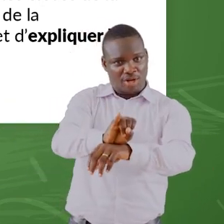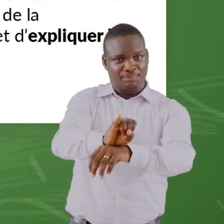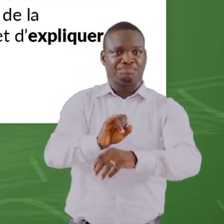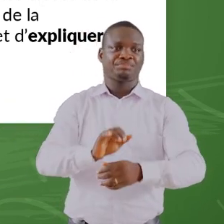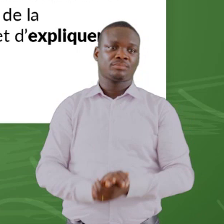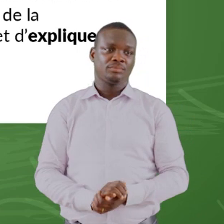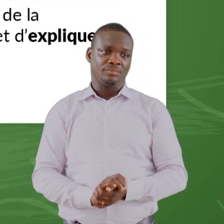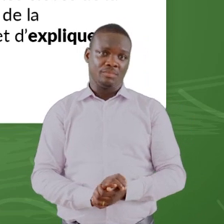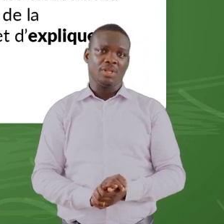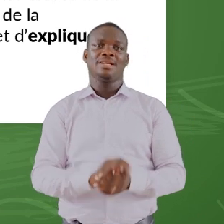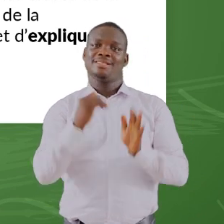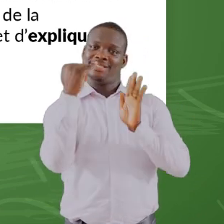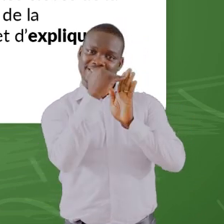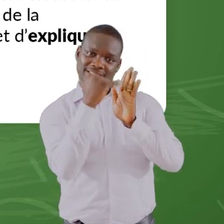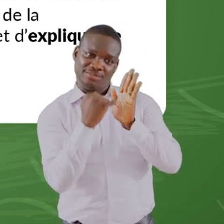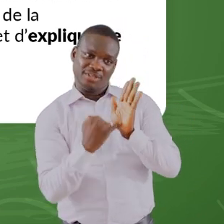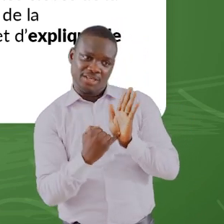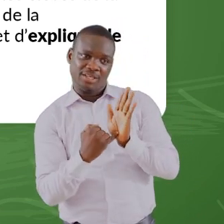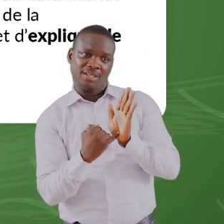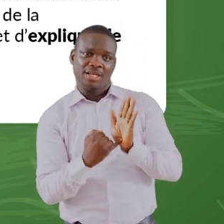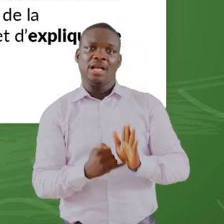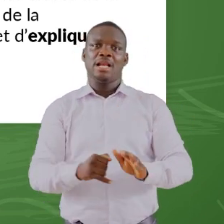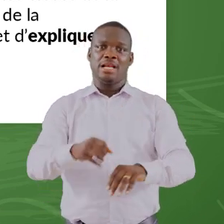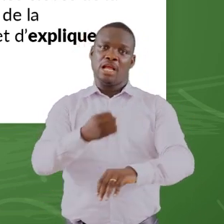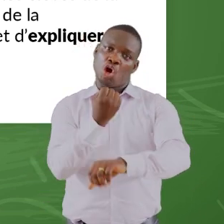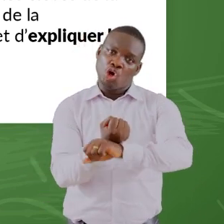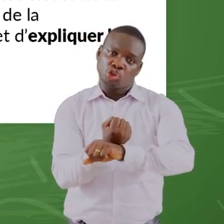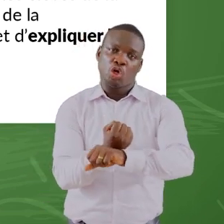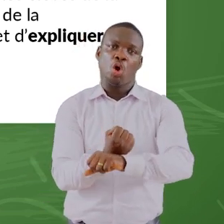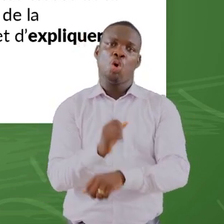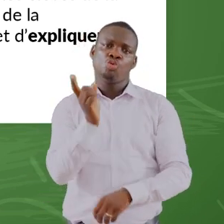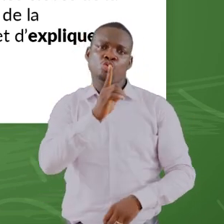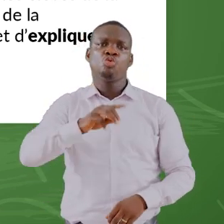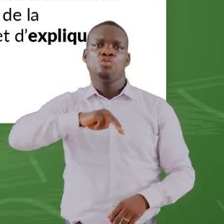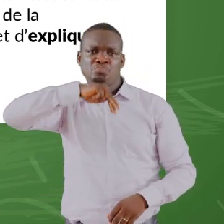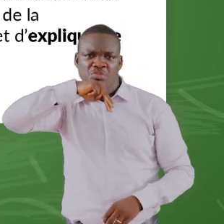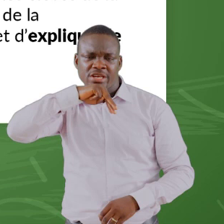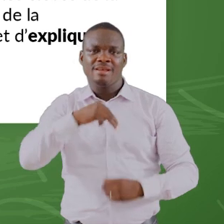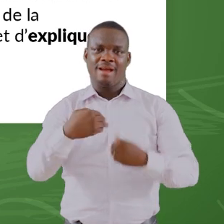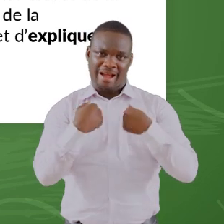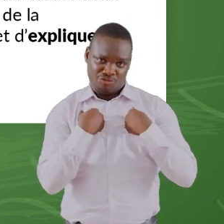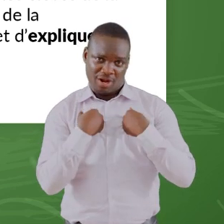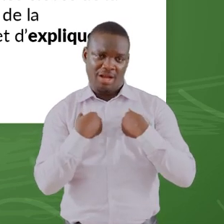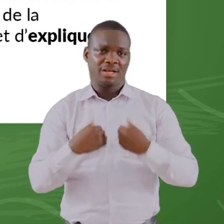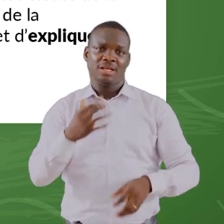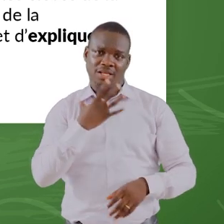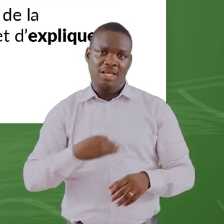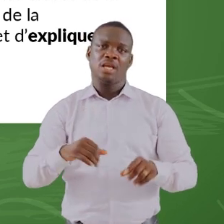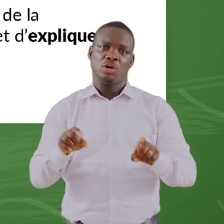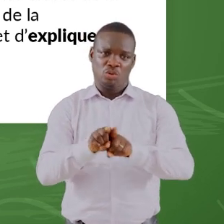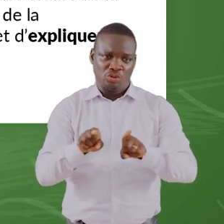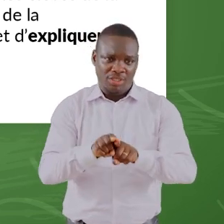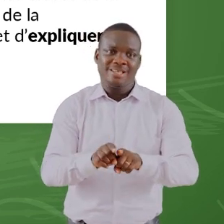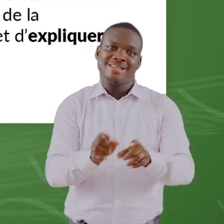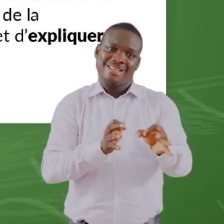d'Ivoire, d'identifier les roches dans lesquelles elles se forment et